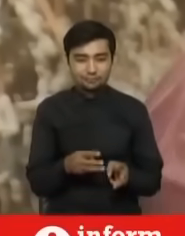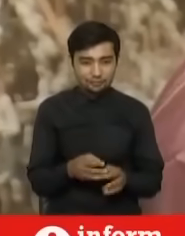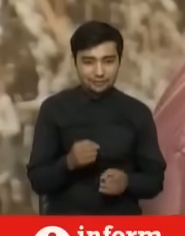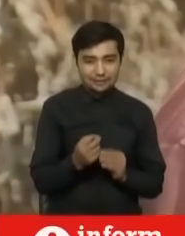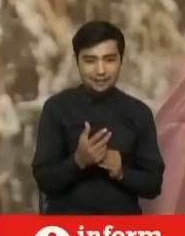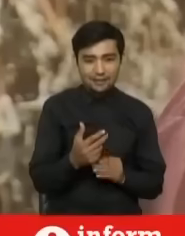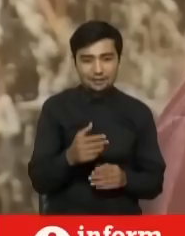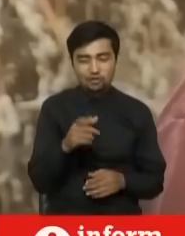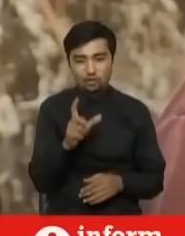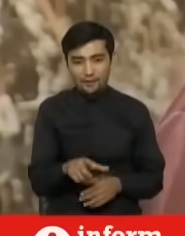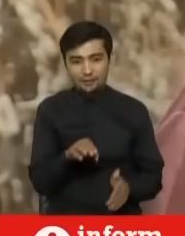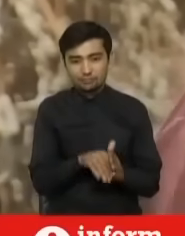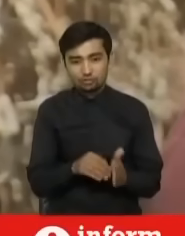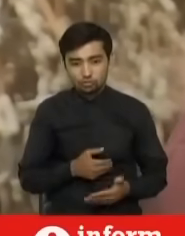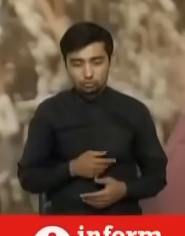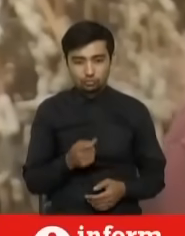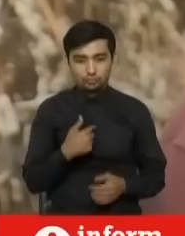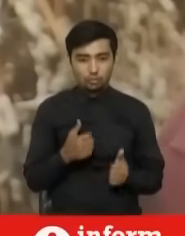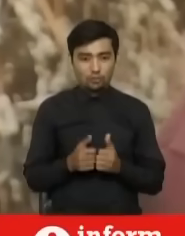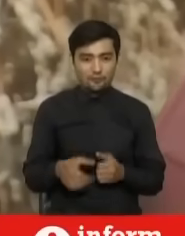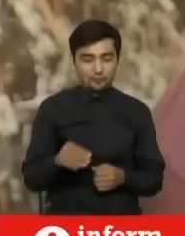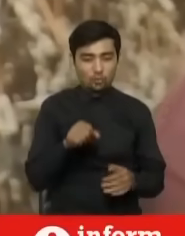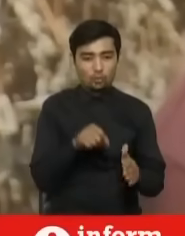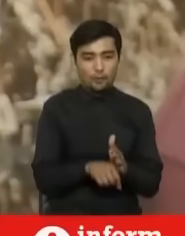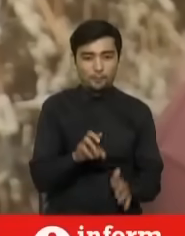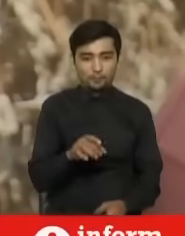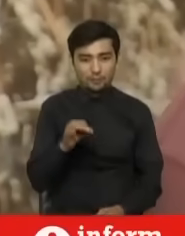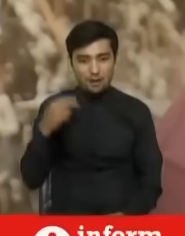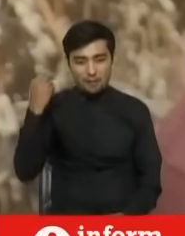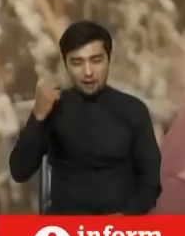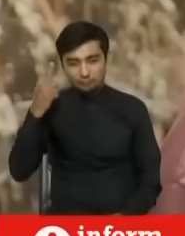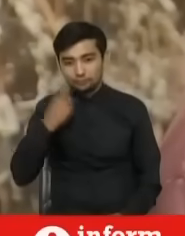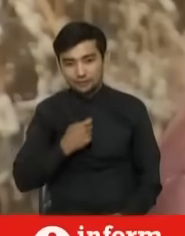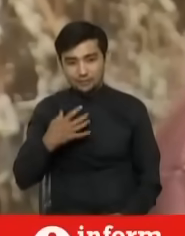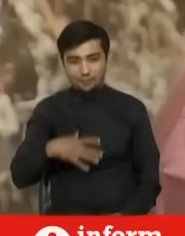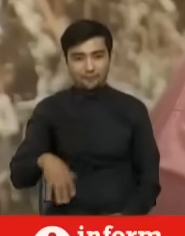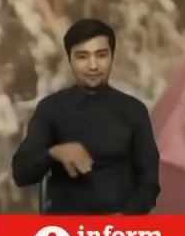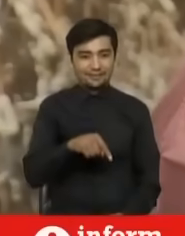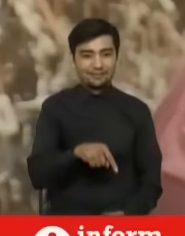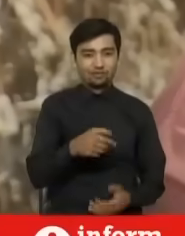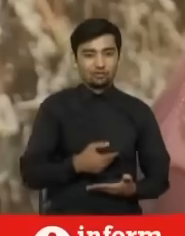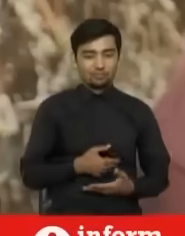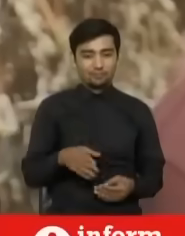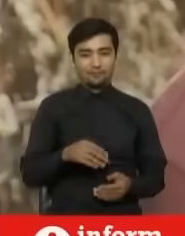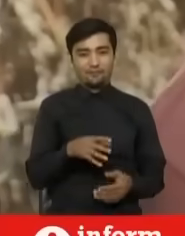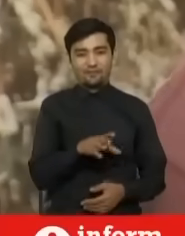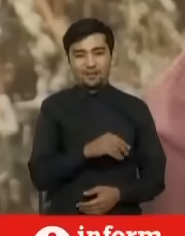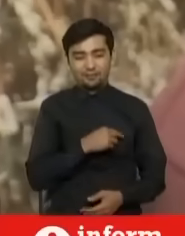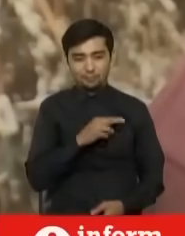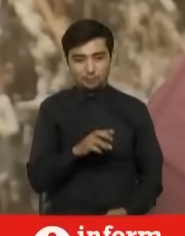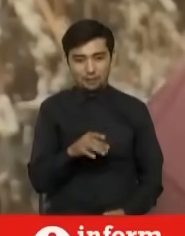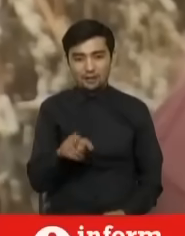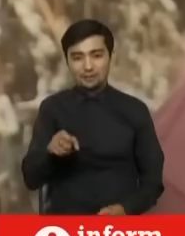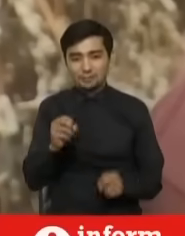астам адамның бәрін өлтіре жаздады. Көршілеріміздің бірі оянып дабыл қақпағанда осындағы тұрғынның барлығы жер жастанар еді. Қасақана қылмыс жасаған